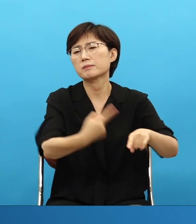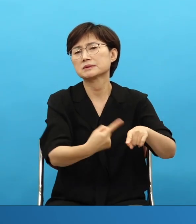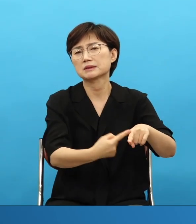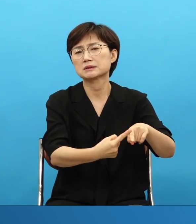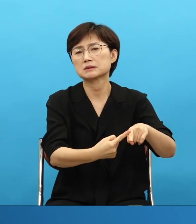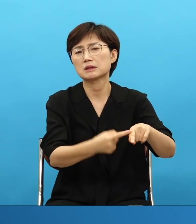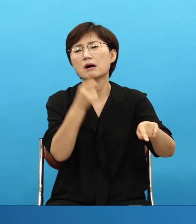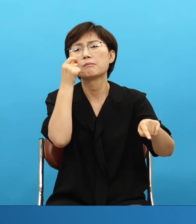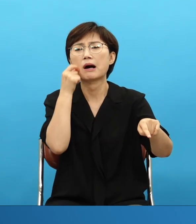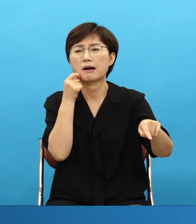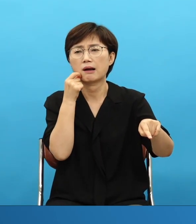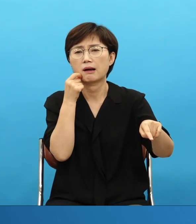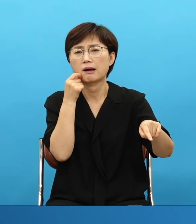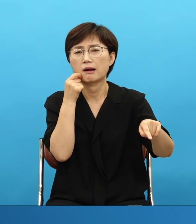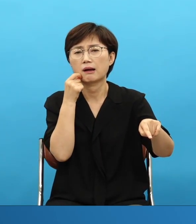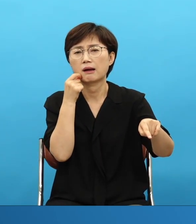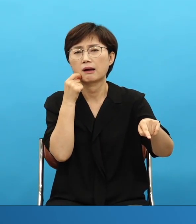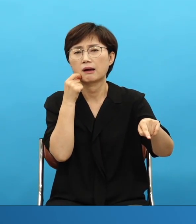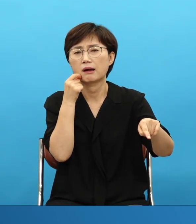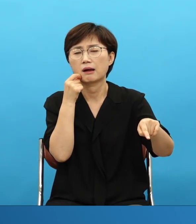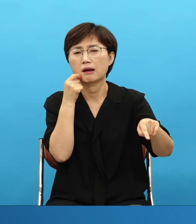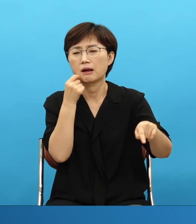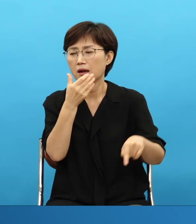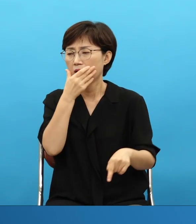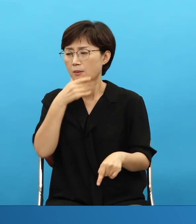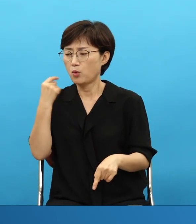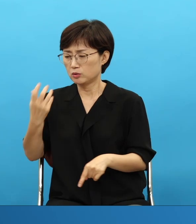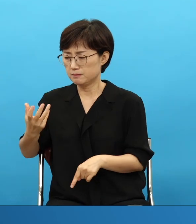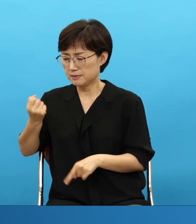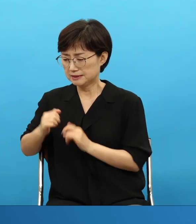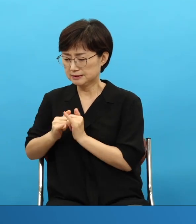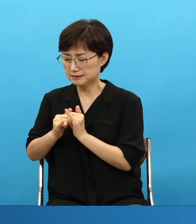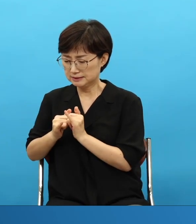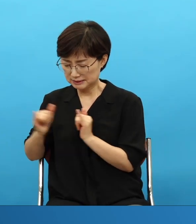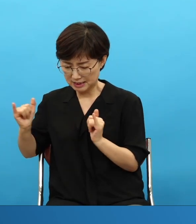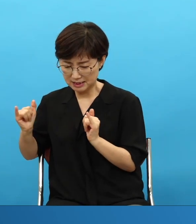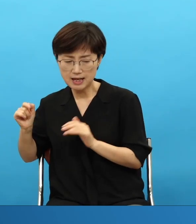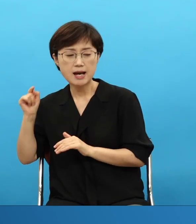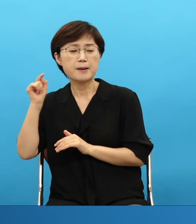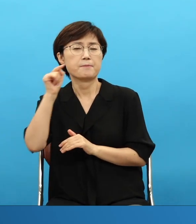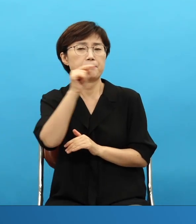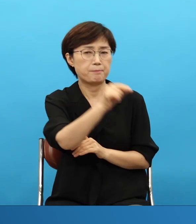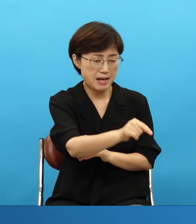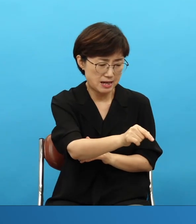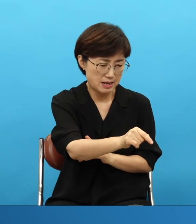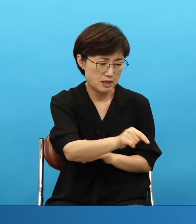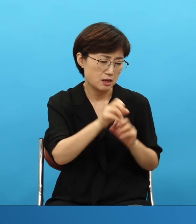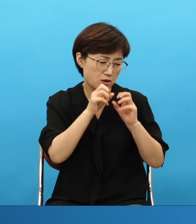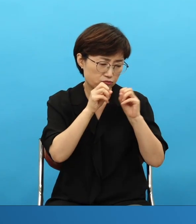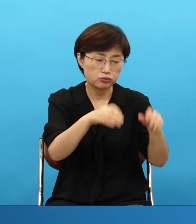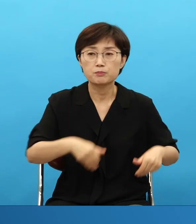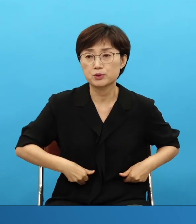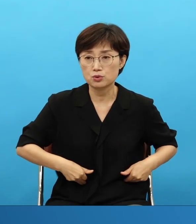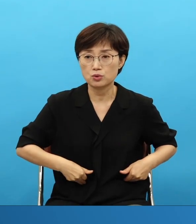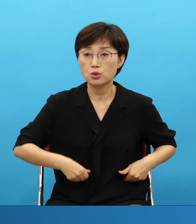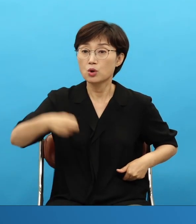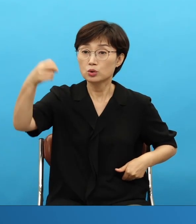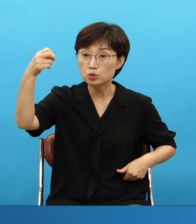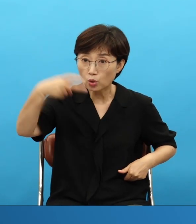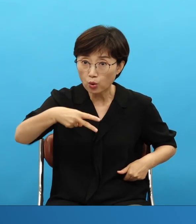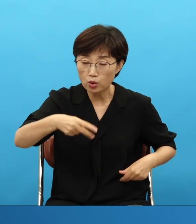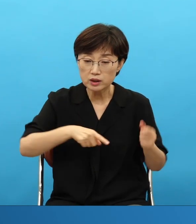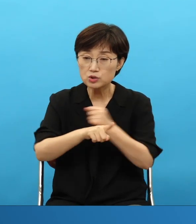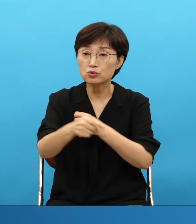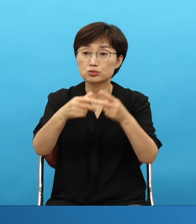이유입니다. That's the reason. 그래서 복음의 렘넌트를 거리로 보낸 거예요. That is why remnants with the gospel were sent there. 또 하나 이유 있습니다. Another